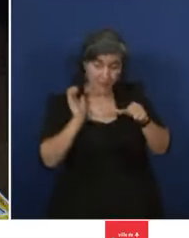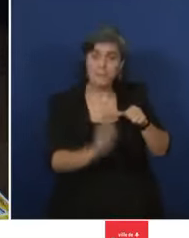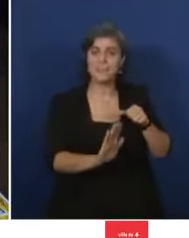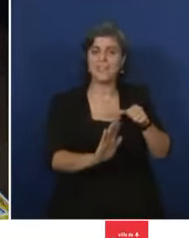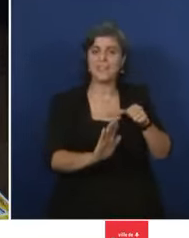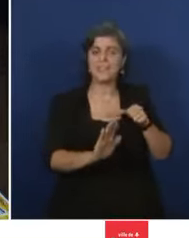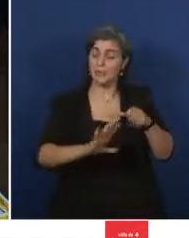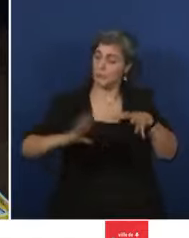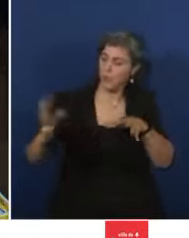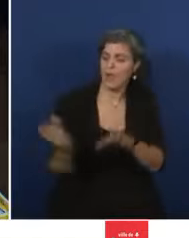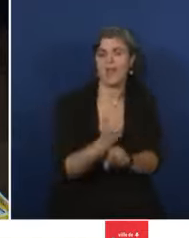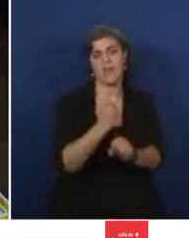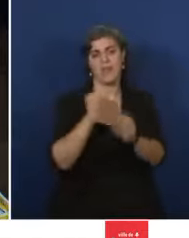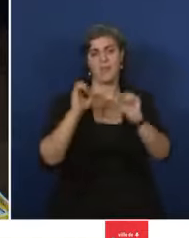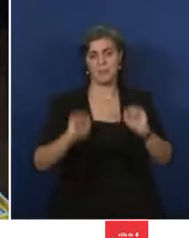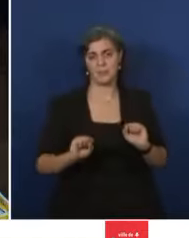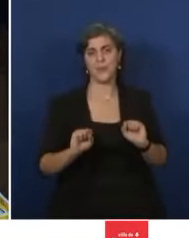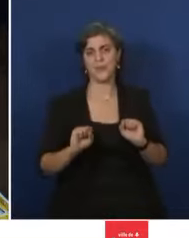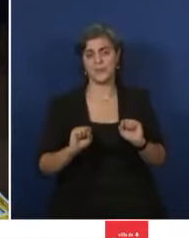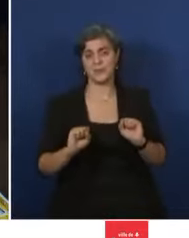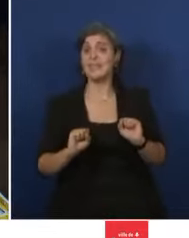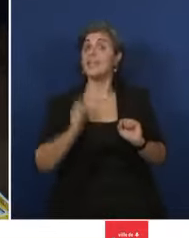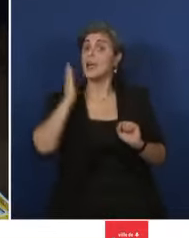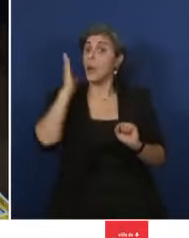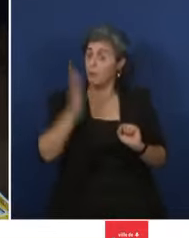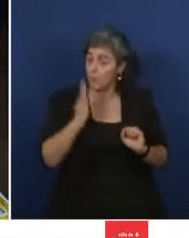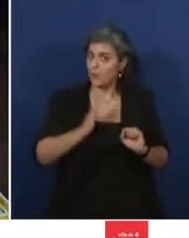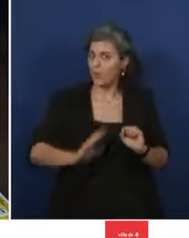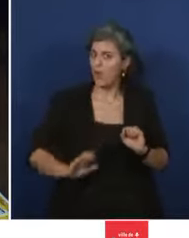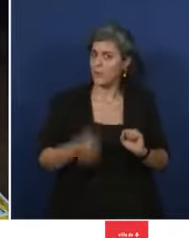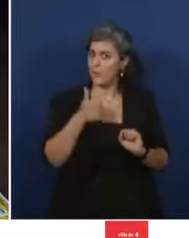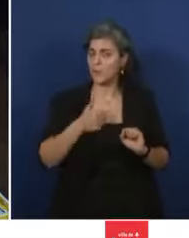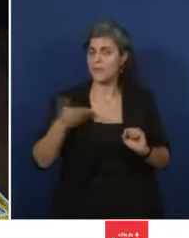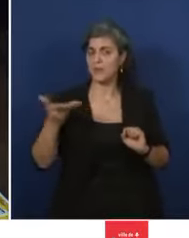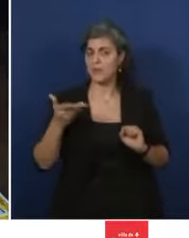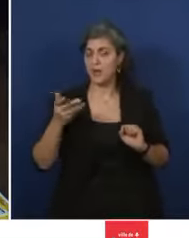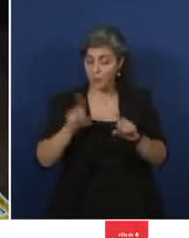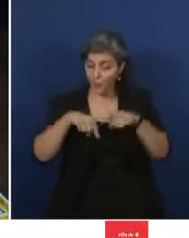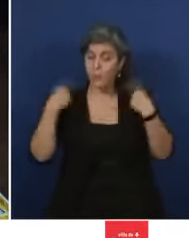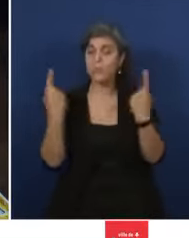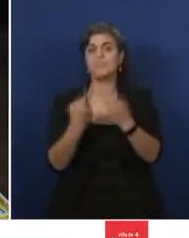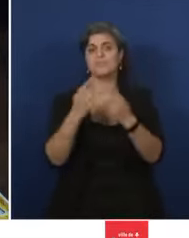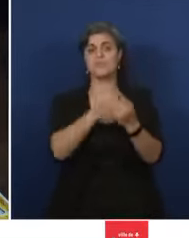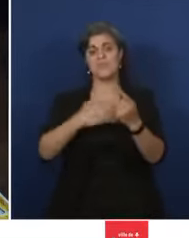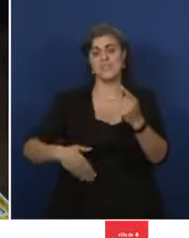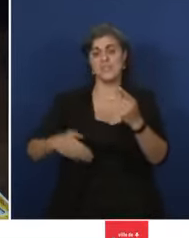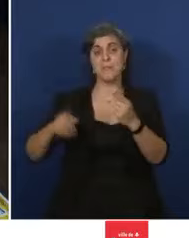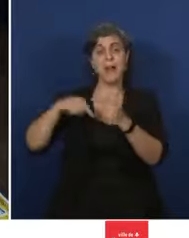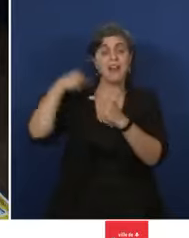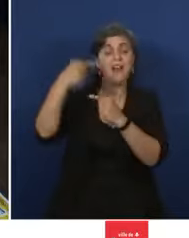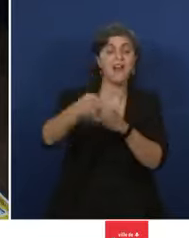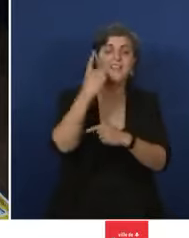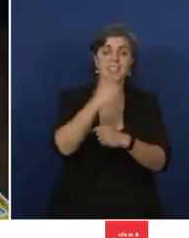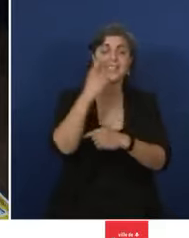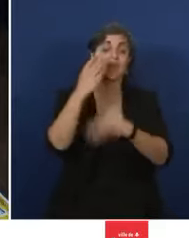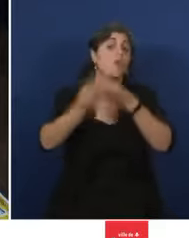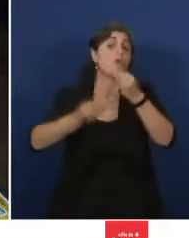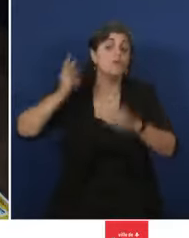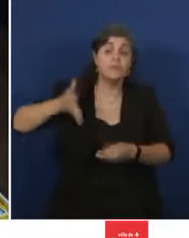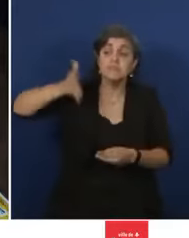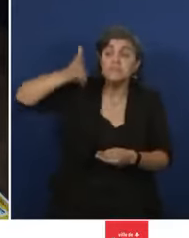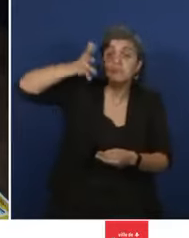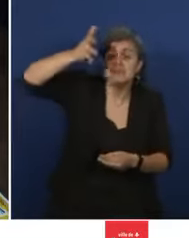succès de cette démarche, que vous devriez, au prochain conseil municipal ou à un conseil municipal